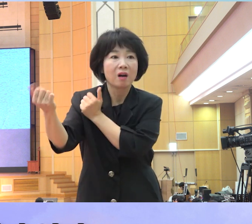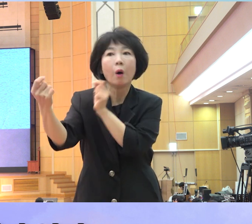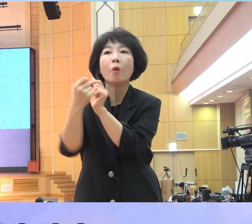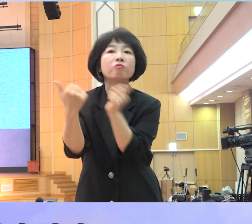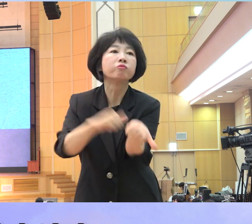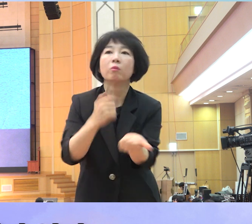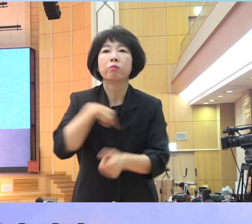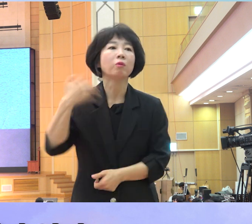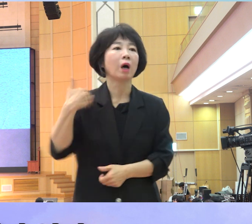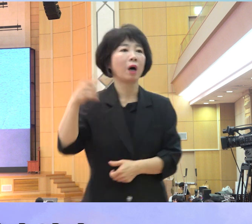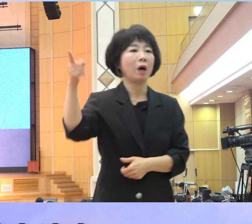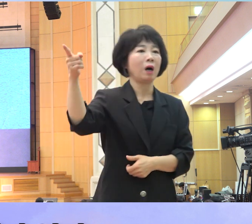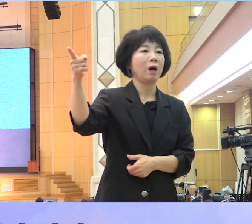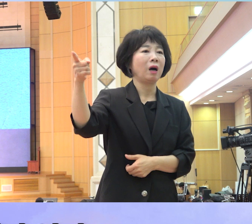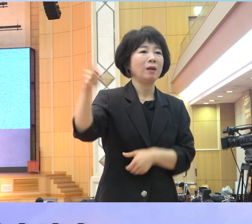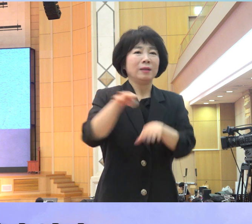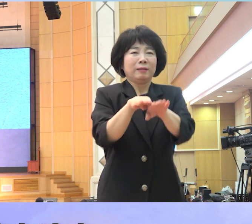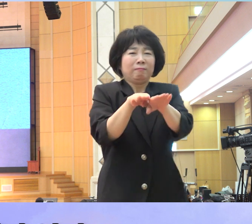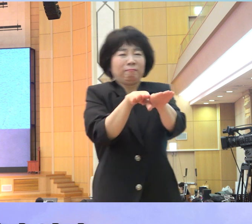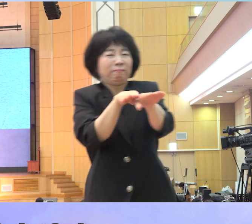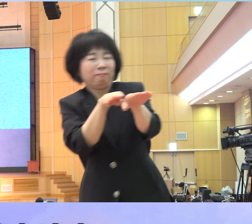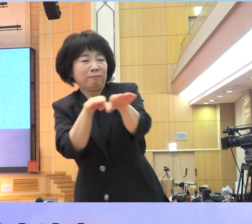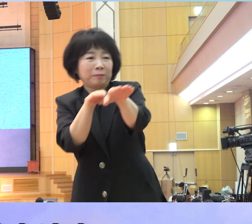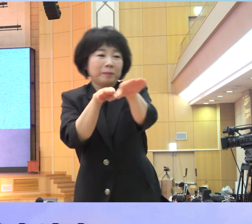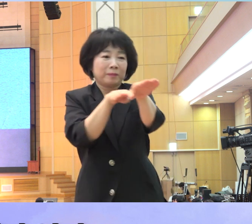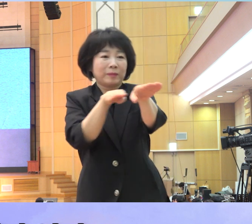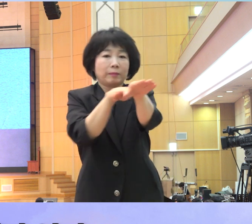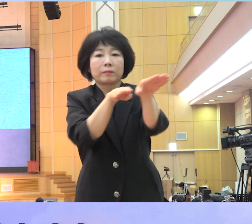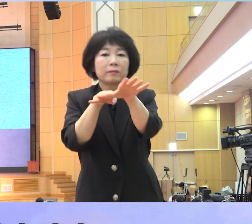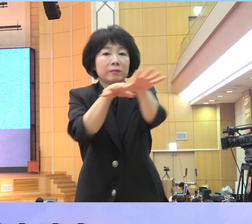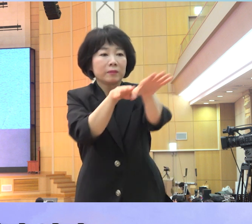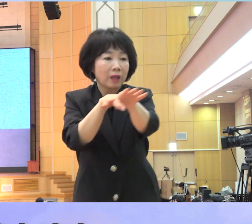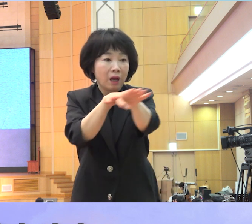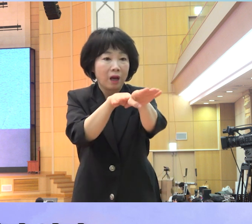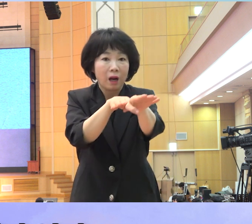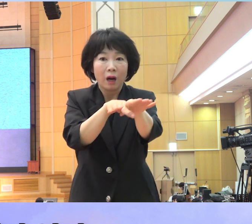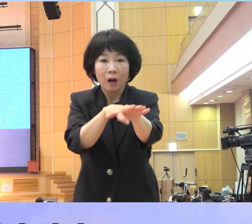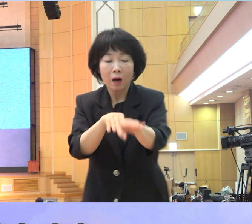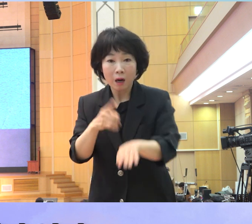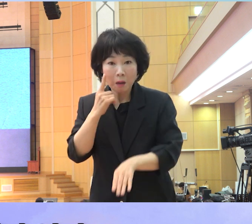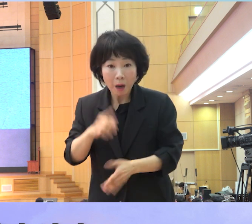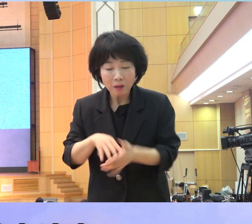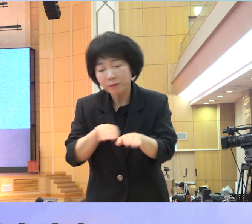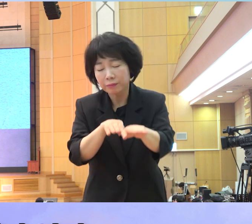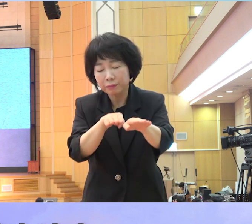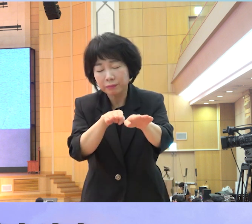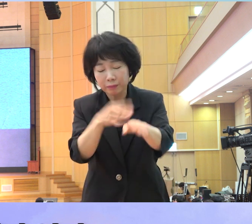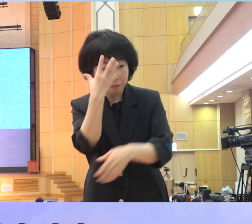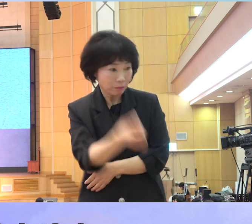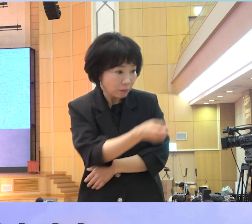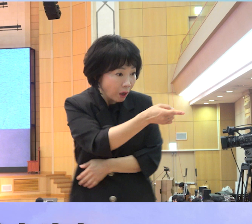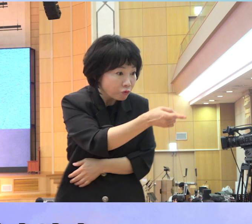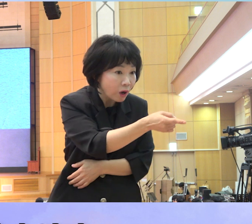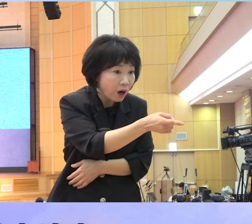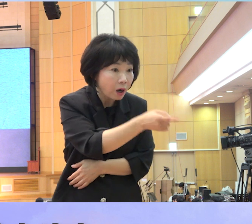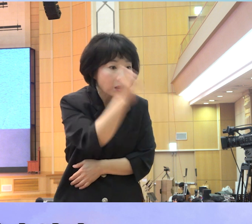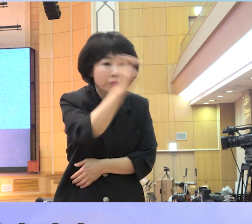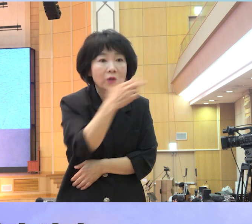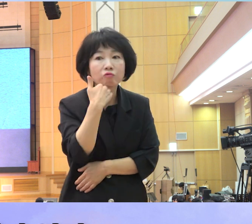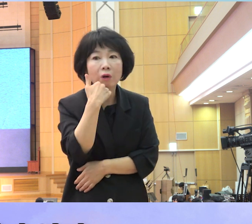갑자기 제가 길 가다가 말고 저기에 쓰러져 있는 저 어떤 신호등 앞에 쓰러져 있는